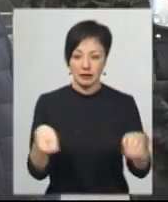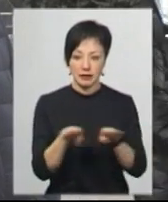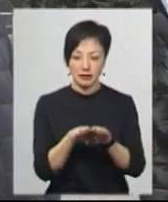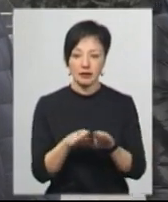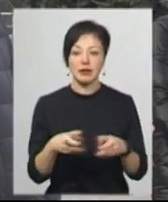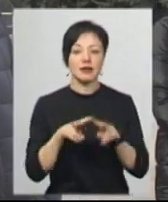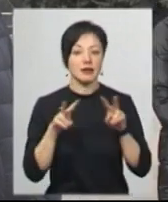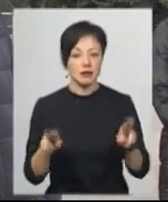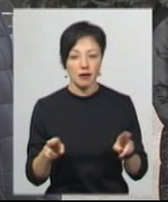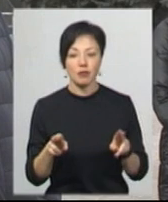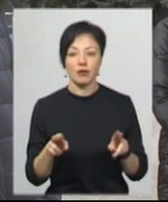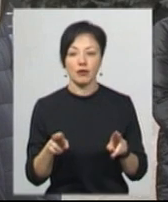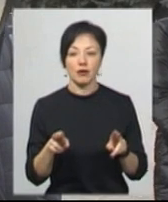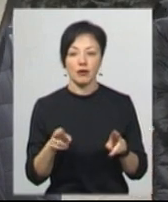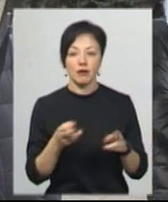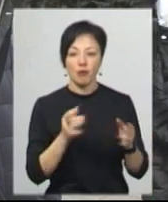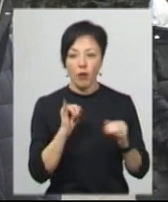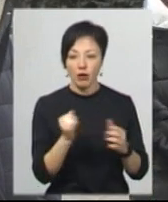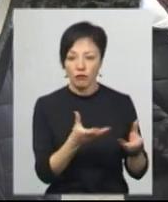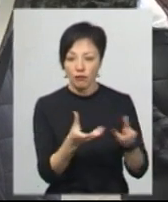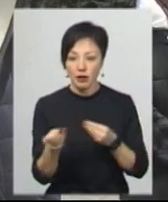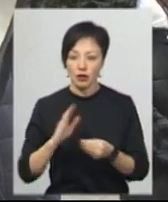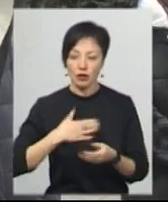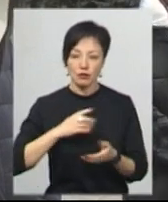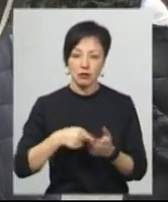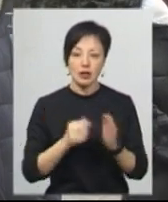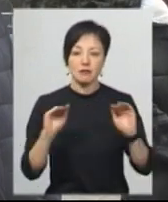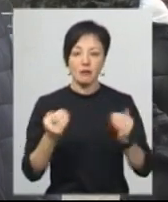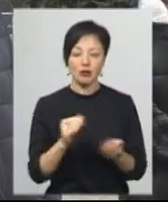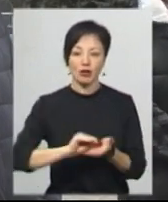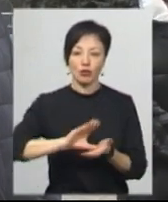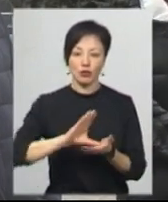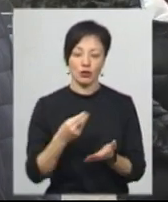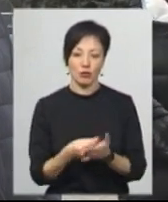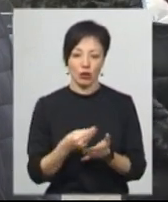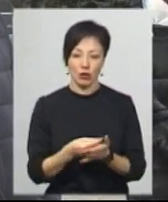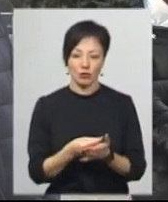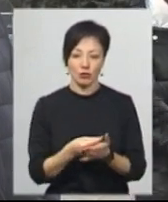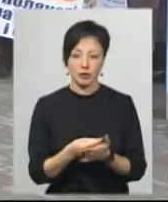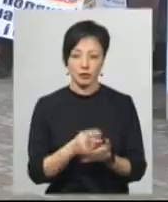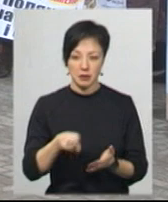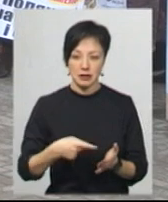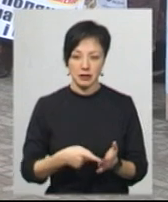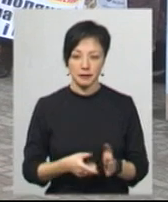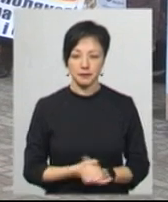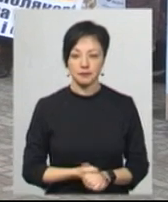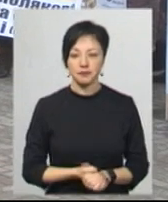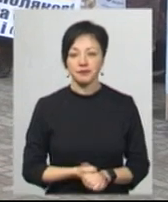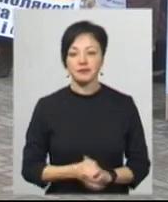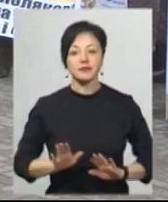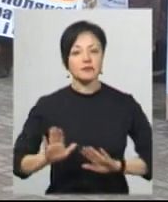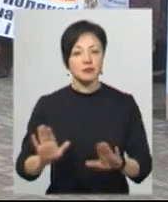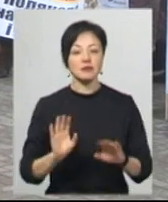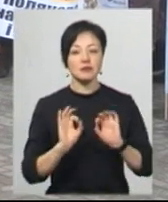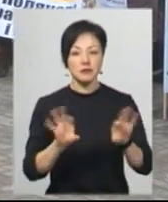так само вдарить на наше місто зменшенням надходжень єдиного податку до міського бюджету. Володимир Гончарук